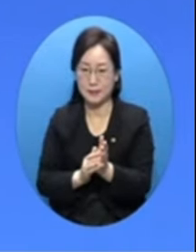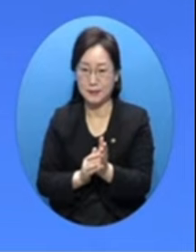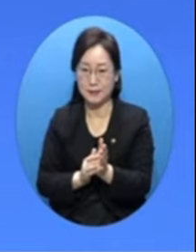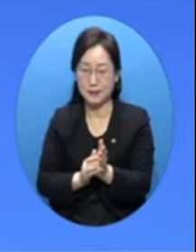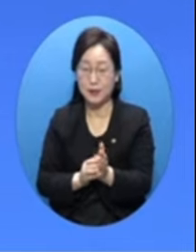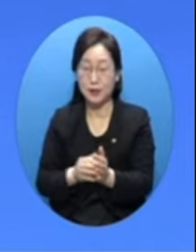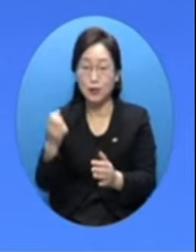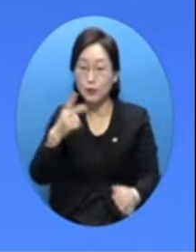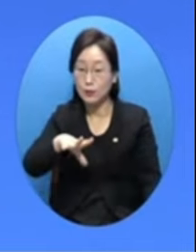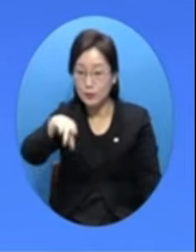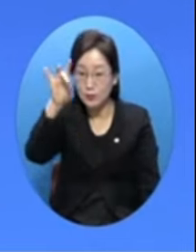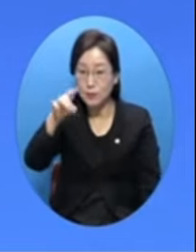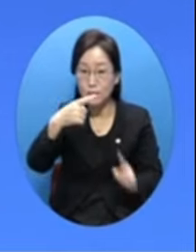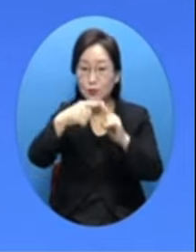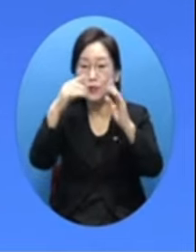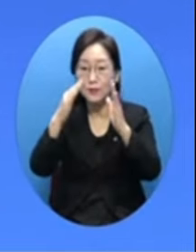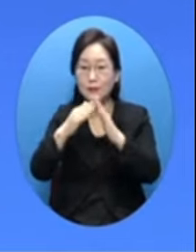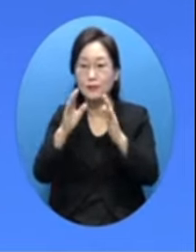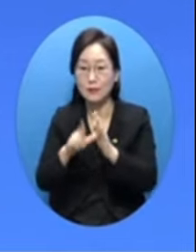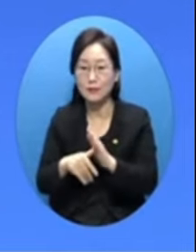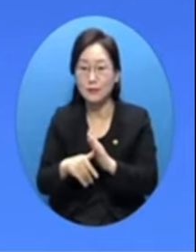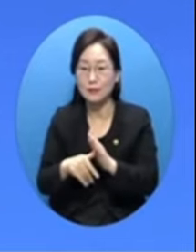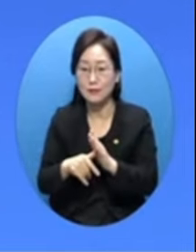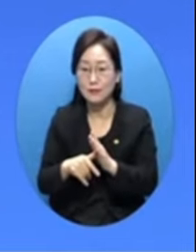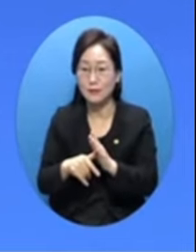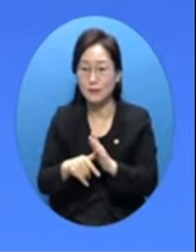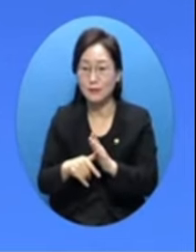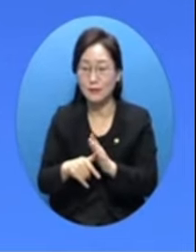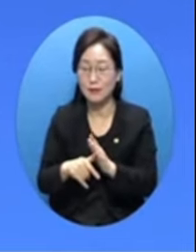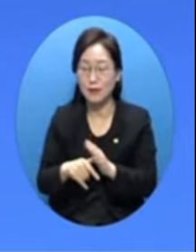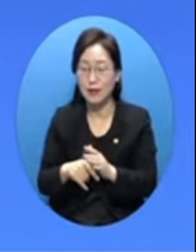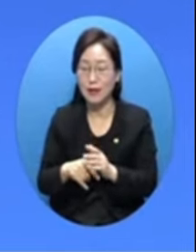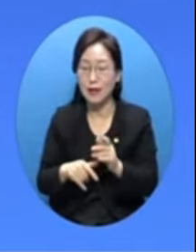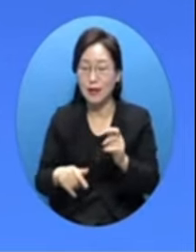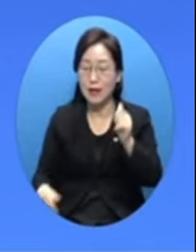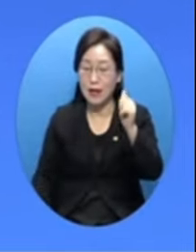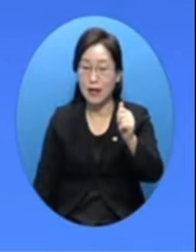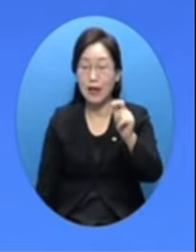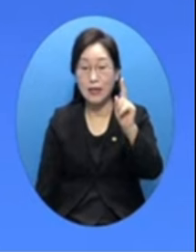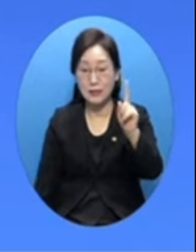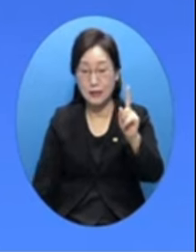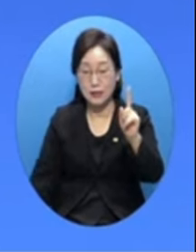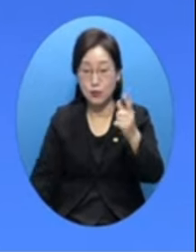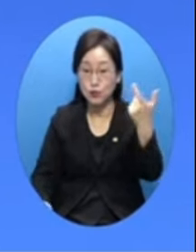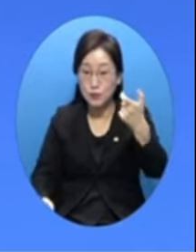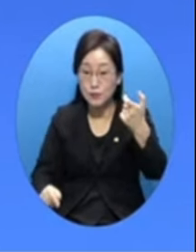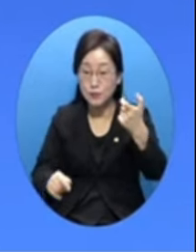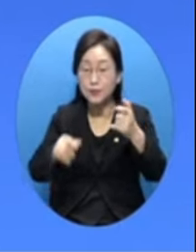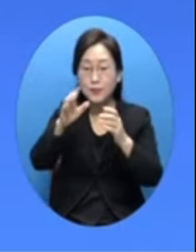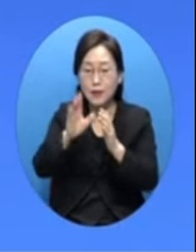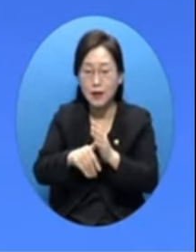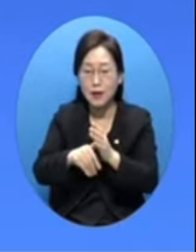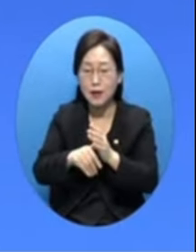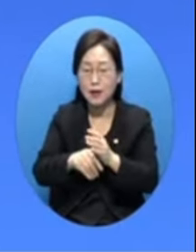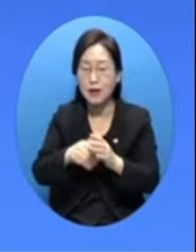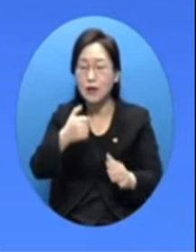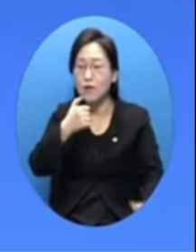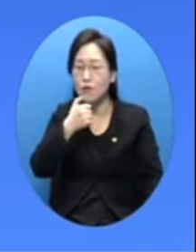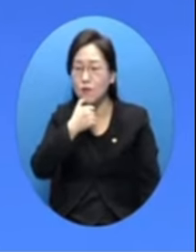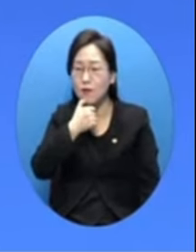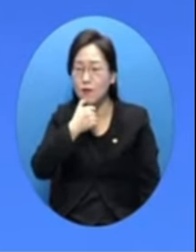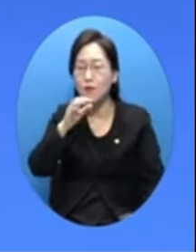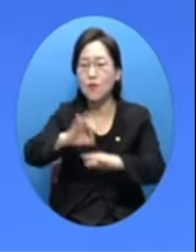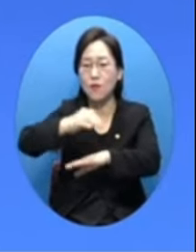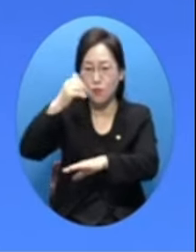초대교회 시대에 AD 6년 내로 황제로부터 313년